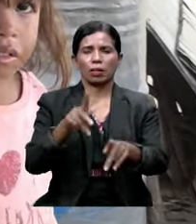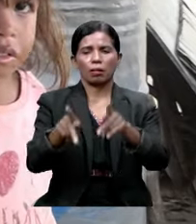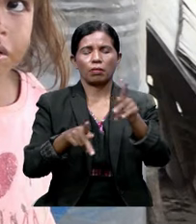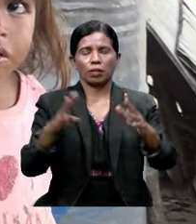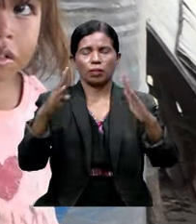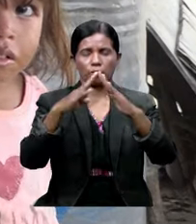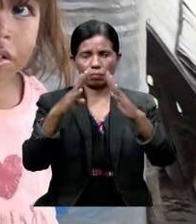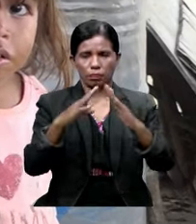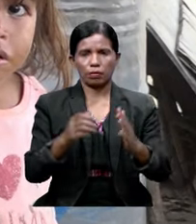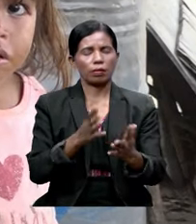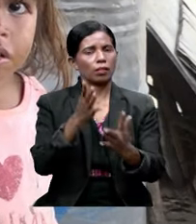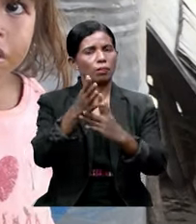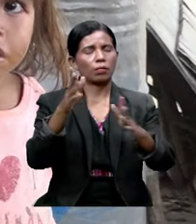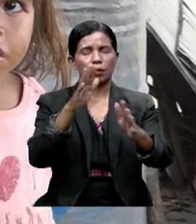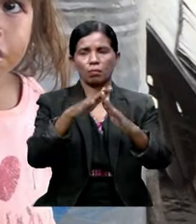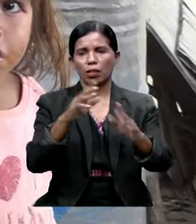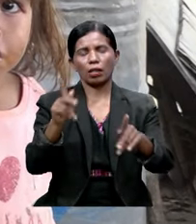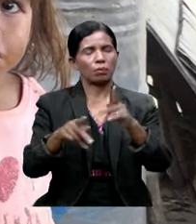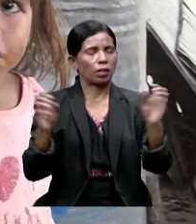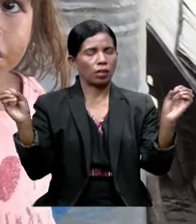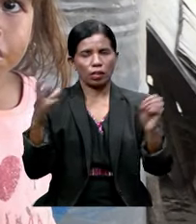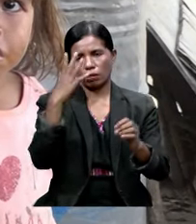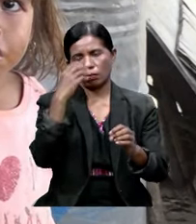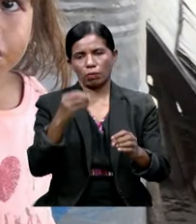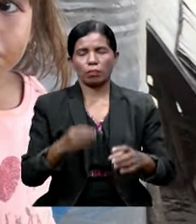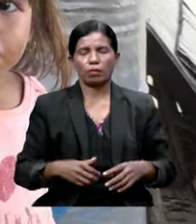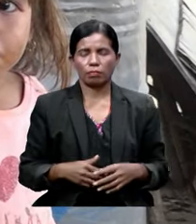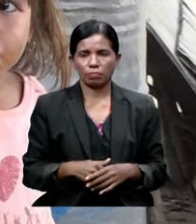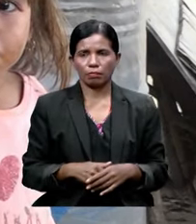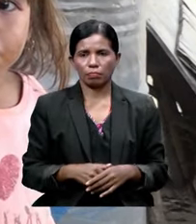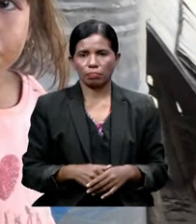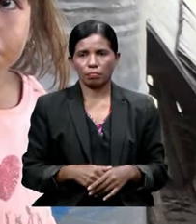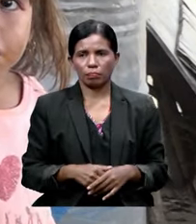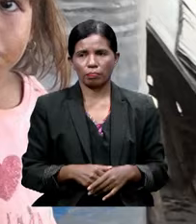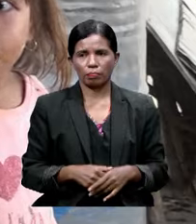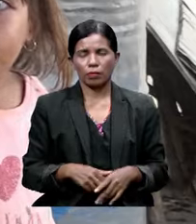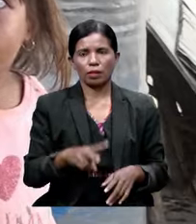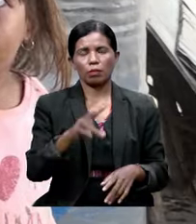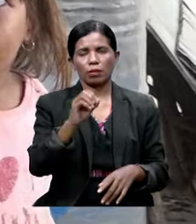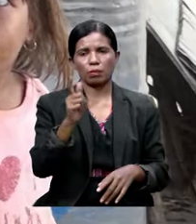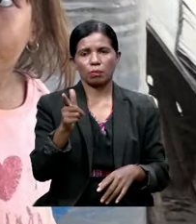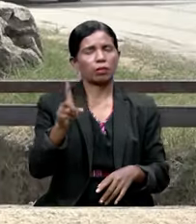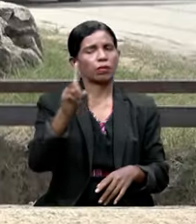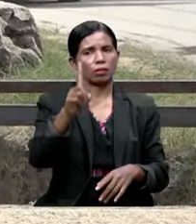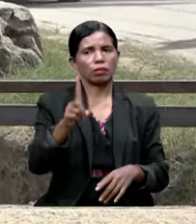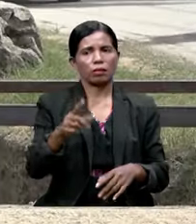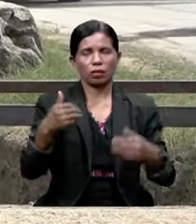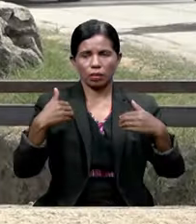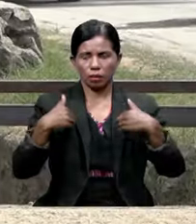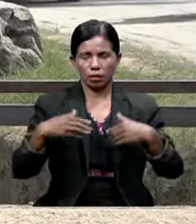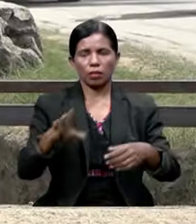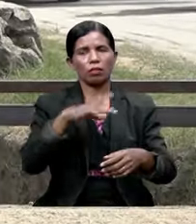Nih tamang melarang sana tolak dia tahu dia mana pun. Kendala bismillahirrahmanirrahim ini yang tahu